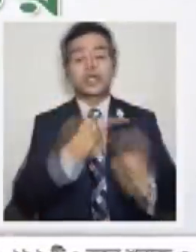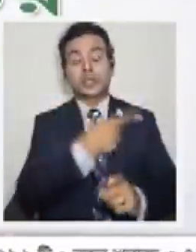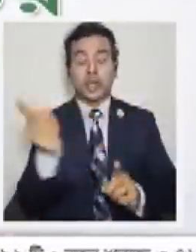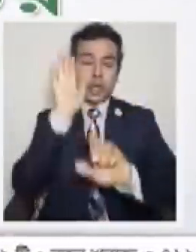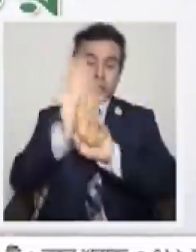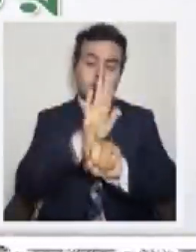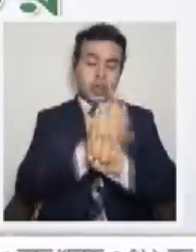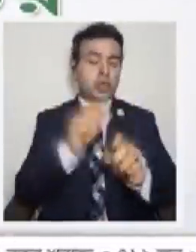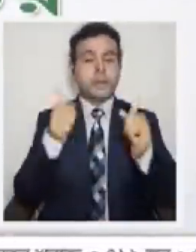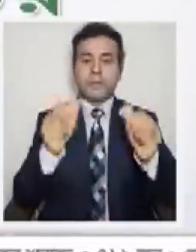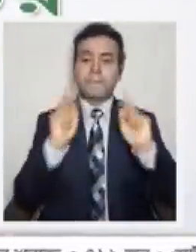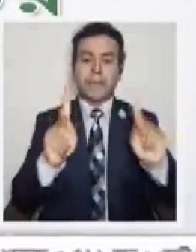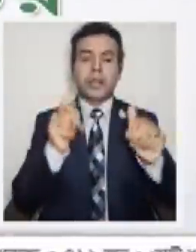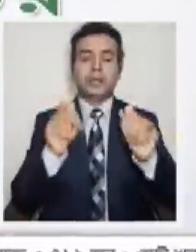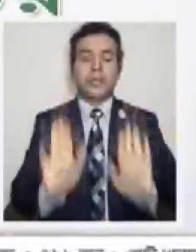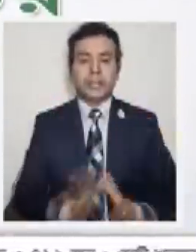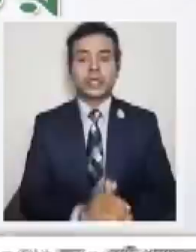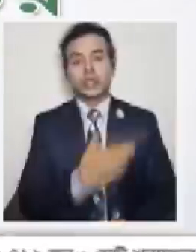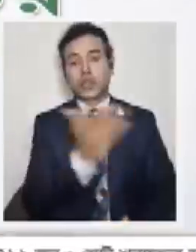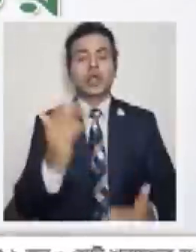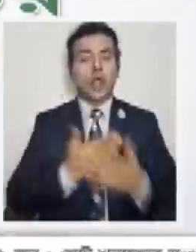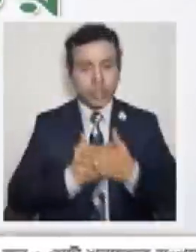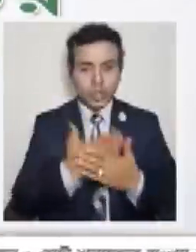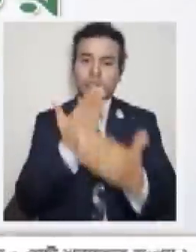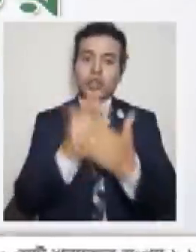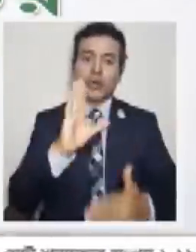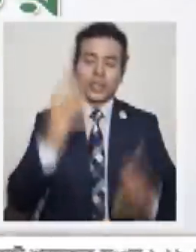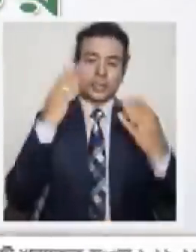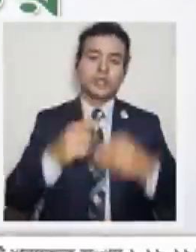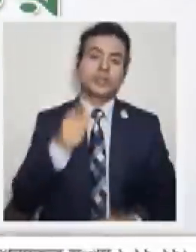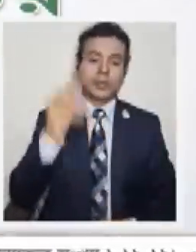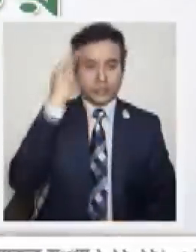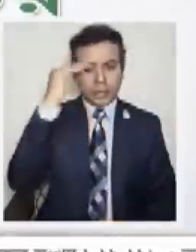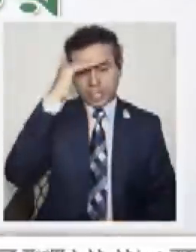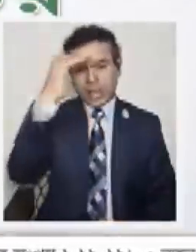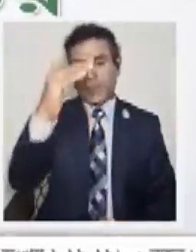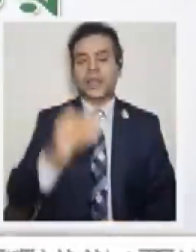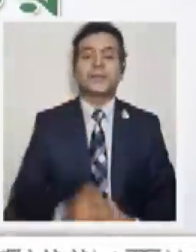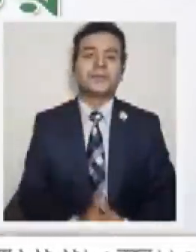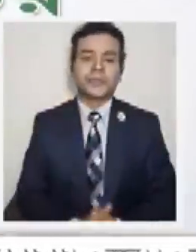এই সুরক্ষা দিয়ে আপনি যেমন নিজে সুরক্ষিত থাকবেন, আপনার পরিবারের সকল সদস্য আপনার কারণে সুরক্ষিত